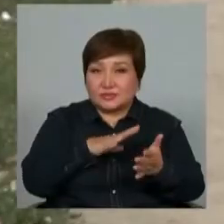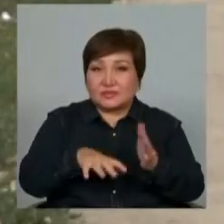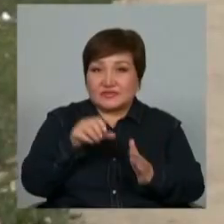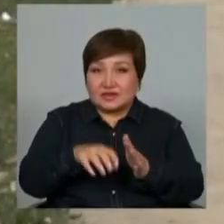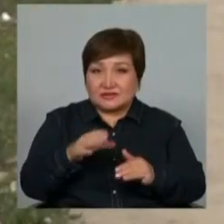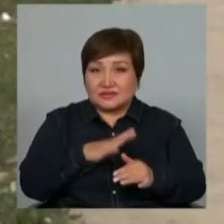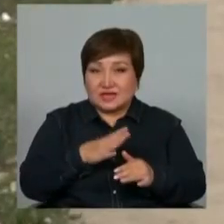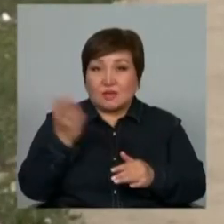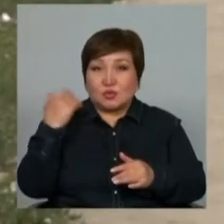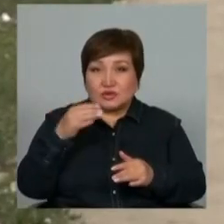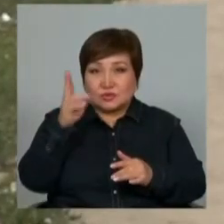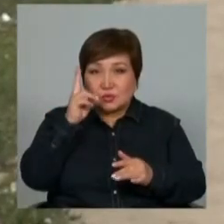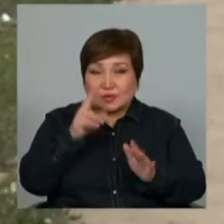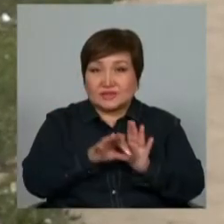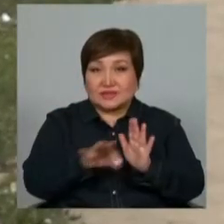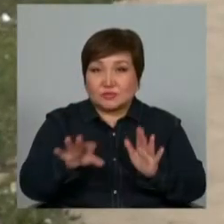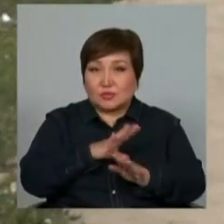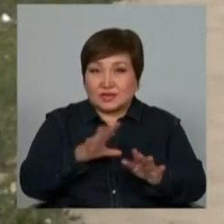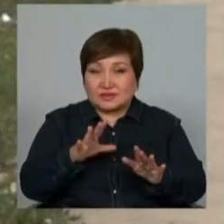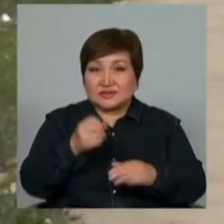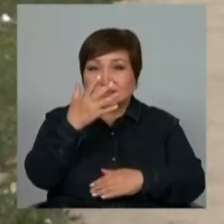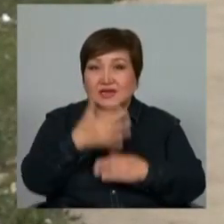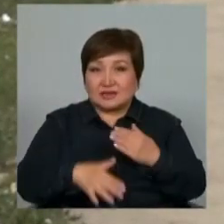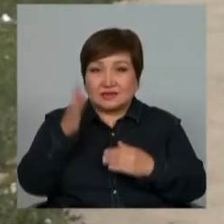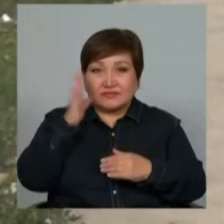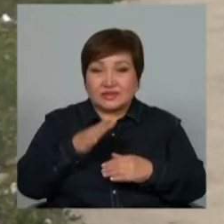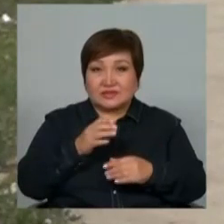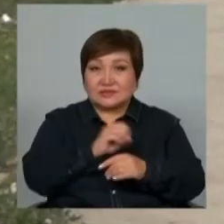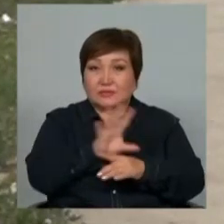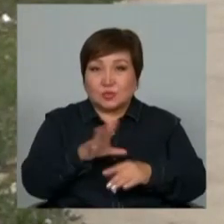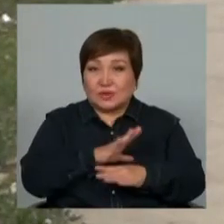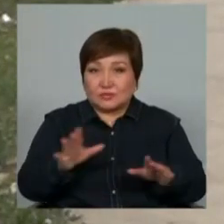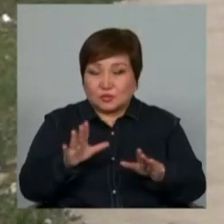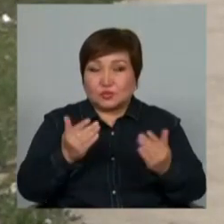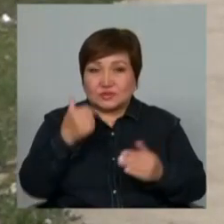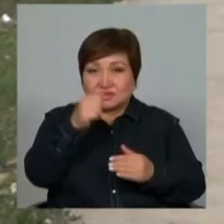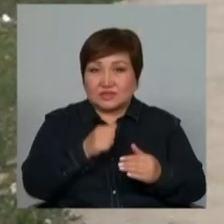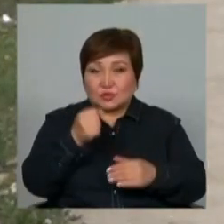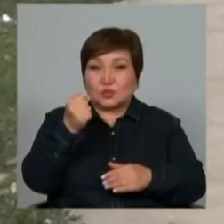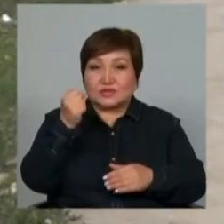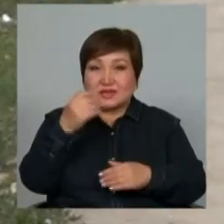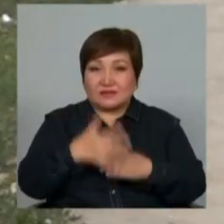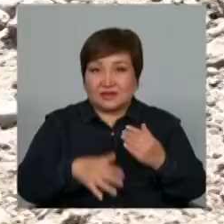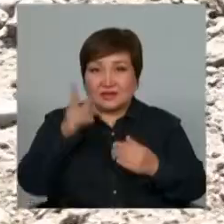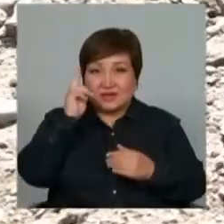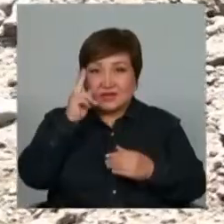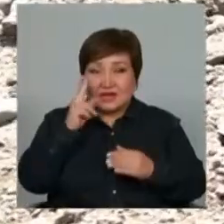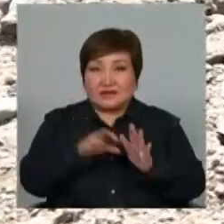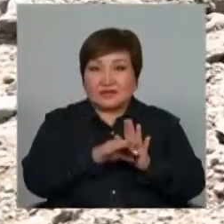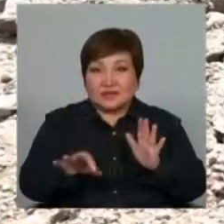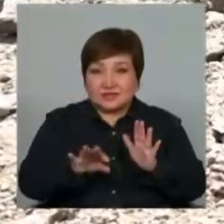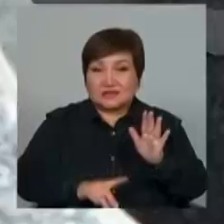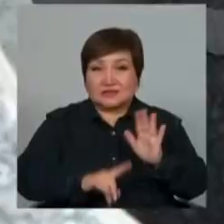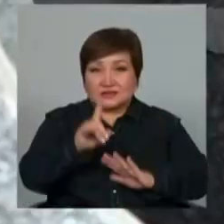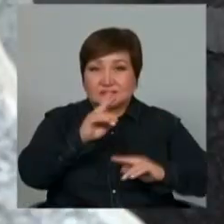болмаған, және орталық су жүйесі болмаған. Енді осы жылдан бастап бізде орталық канализация және су жүйесі бастап жасап